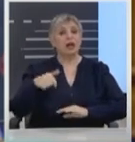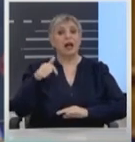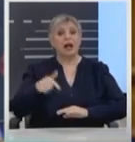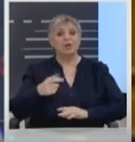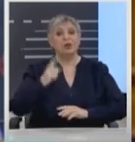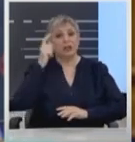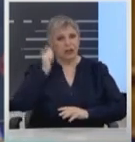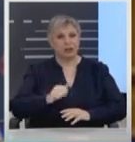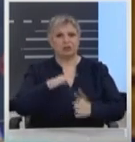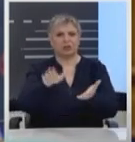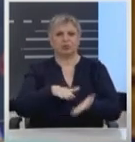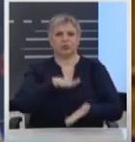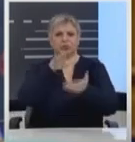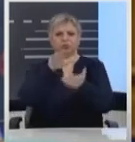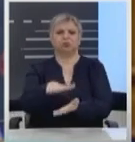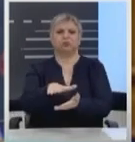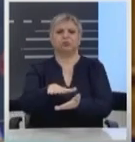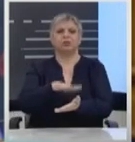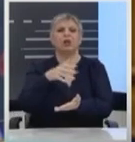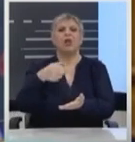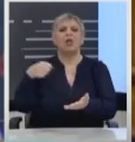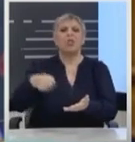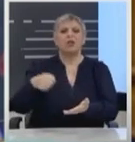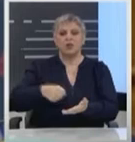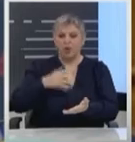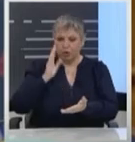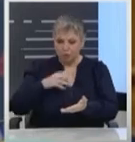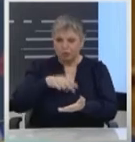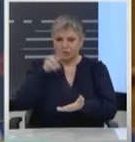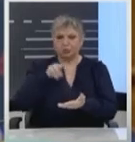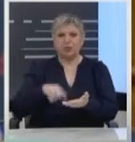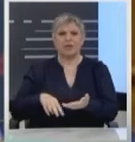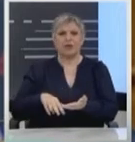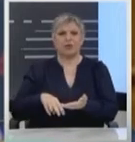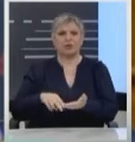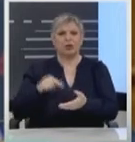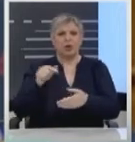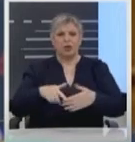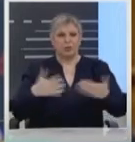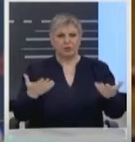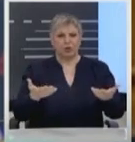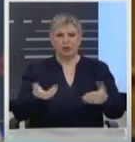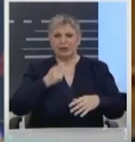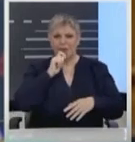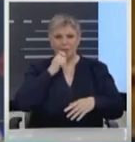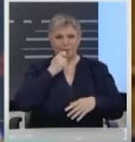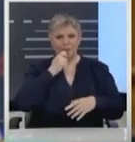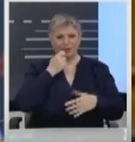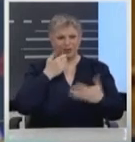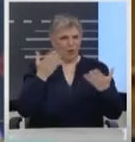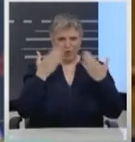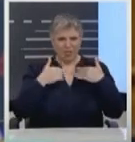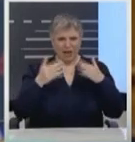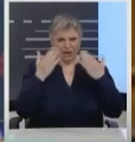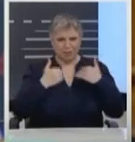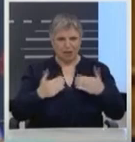όλους τους δικηγόρους που εμπλέκονται με την υπεράσπιση προσώπων και άρα υπ' αυτή την έννοια δεν υπάρχει απόρριτη διαδικασία,